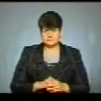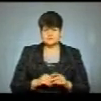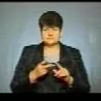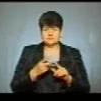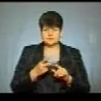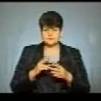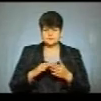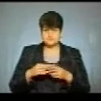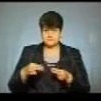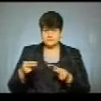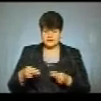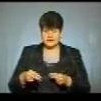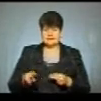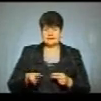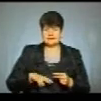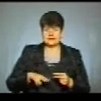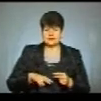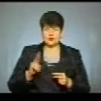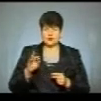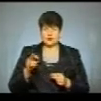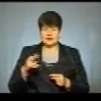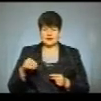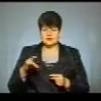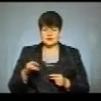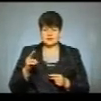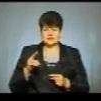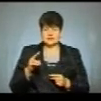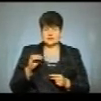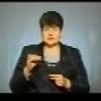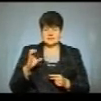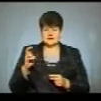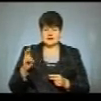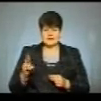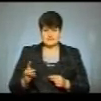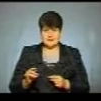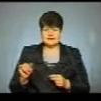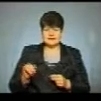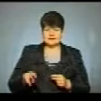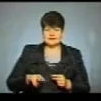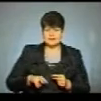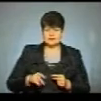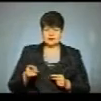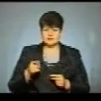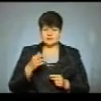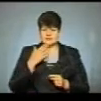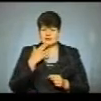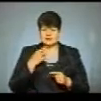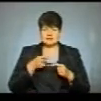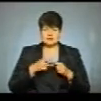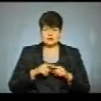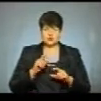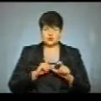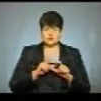Другий меморандум підписали директор Вільнівського коледжу Жеманте Янкаускене та директор Тернопільського коледжу Тернопільського національного